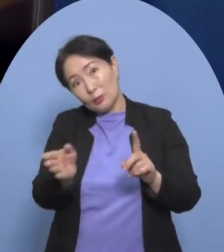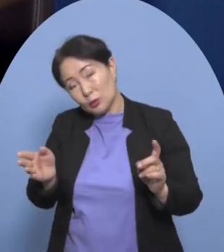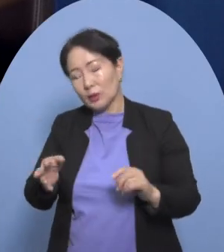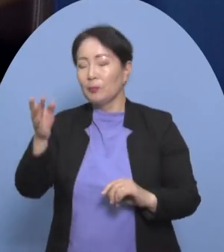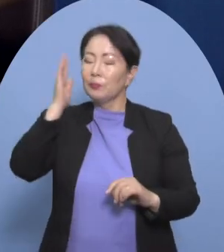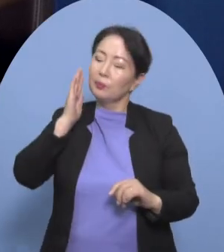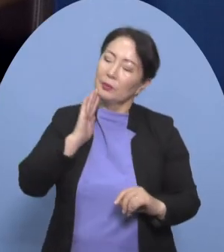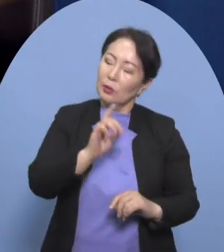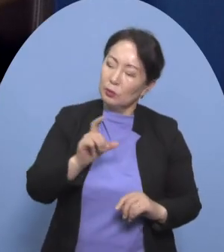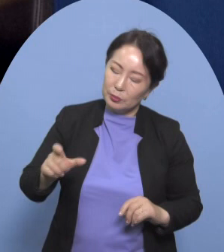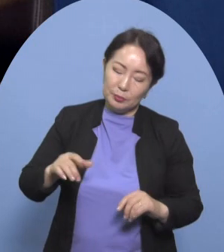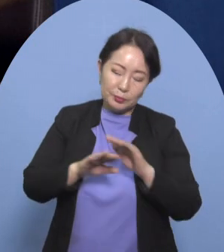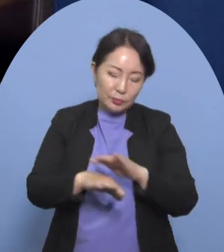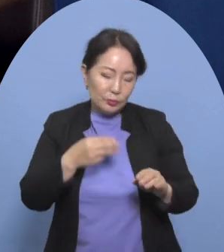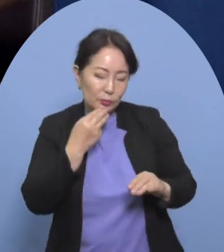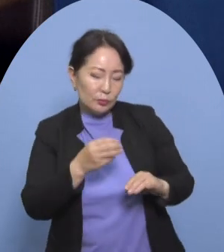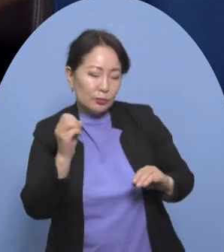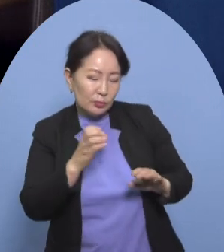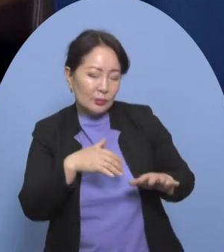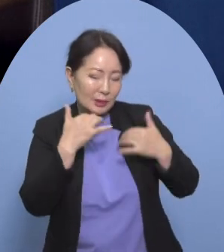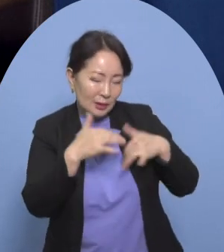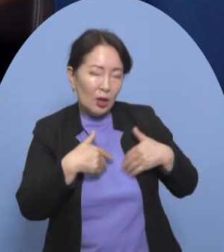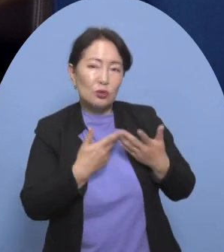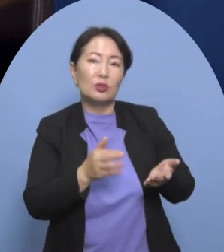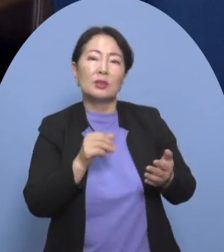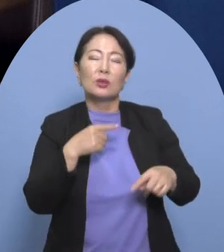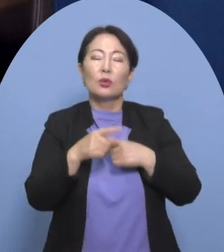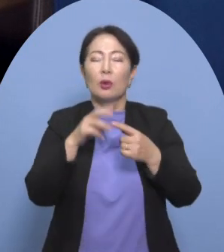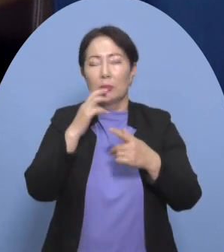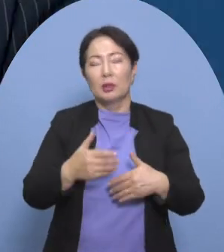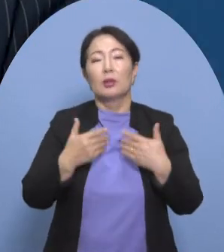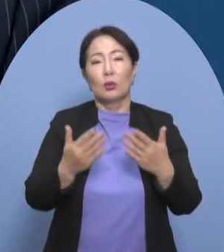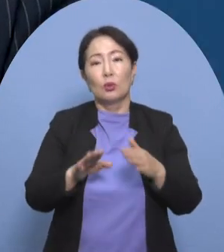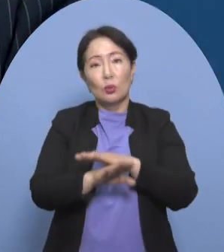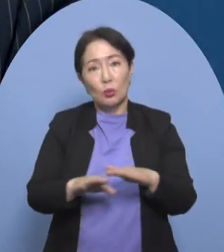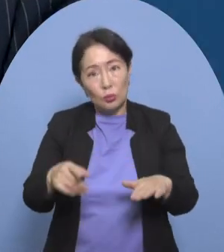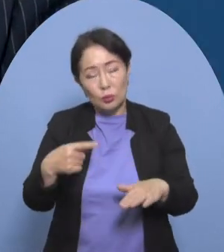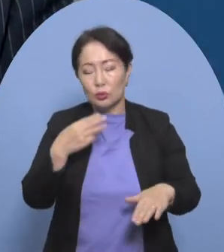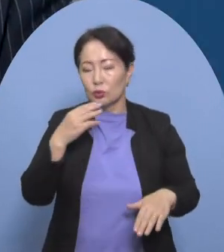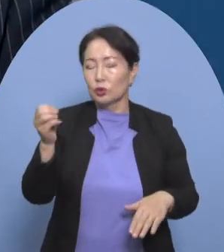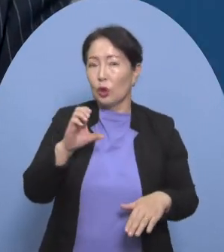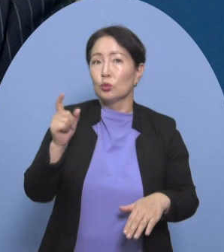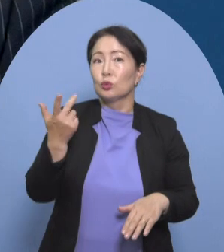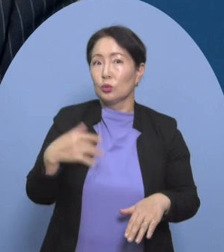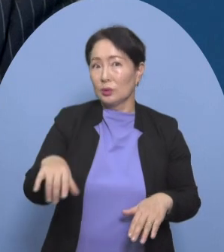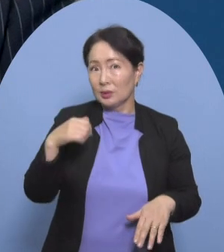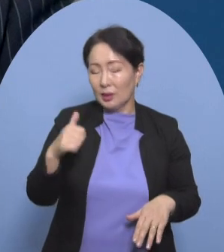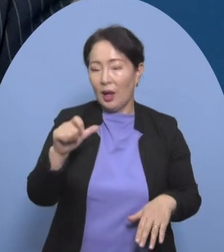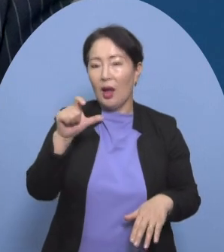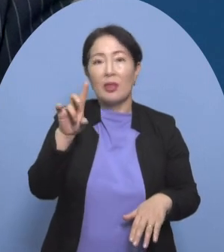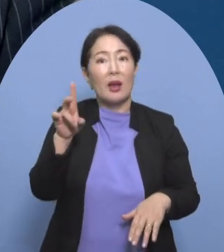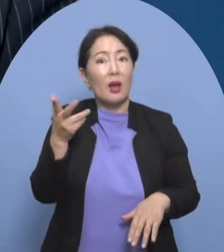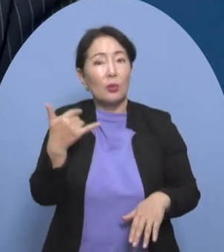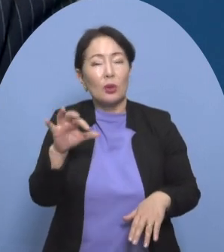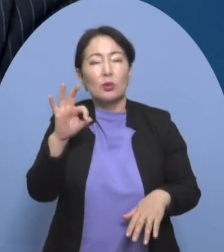эхчүүдэд хүүхдтэй хэрхэн шудраг усыг заах талаар мэдээллийг хүргэж, хүүхдийг шудраг ёс зүйтэй инэрэнгүй зөв